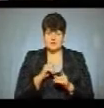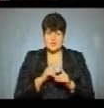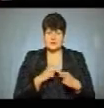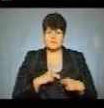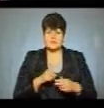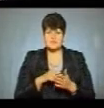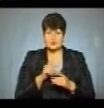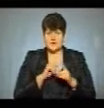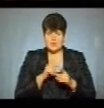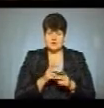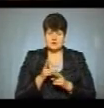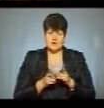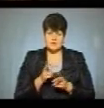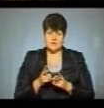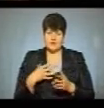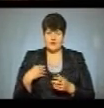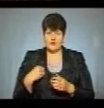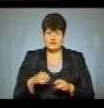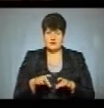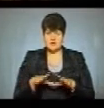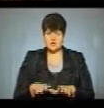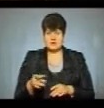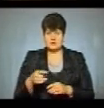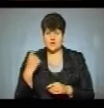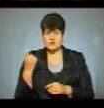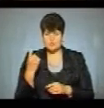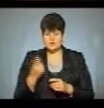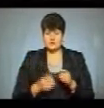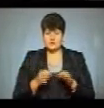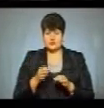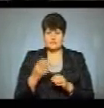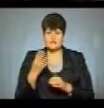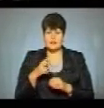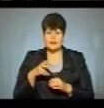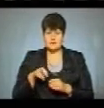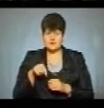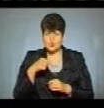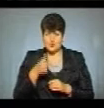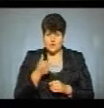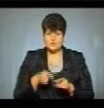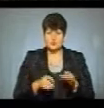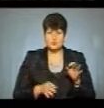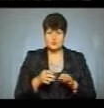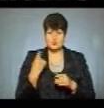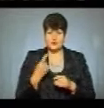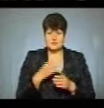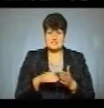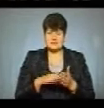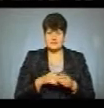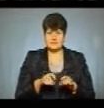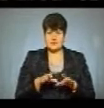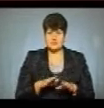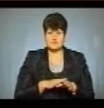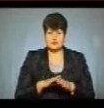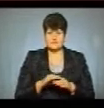міської ради оскаржували у Львові рішення Тернопільського господарського суду від 4 липня цього року. Тоді суд області скасував рішення